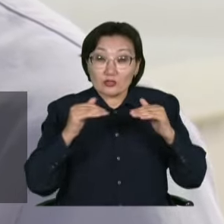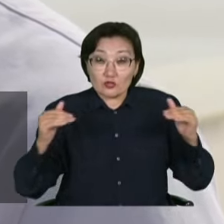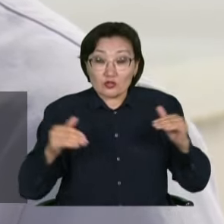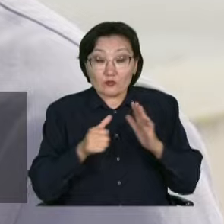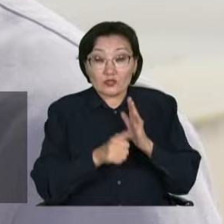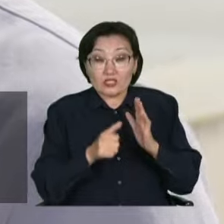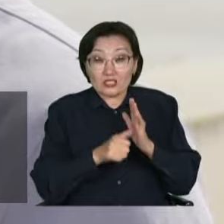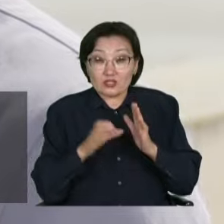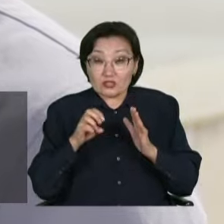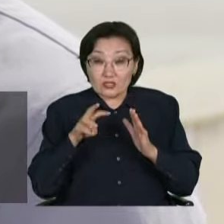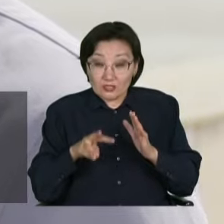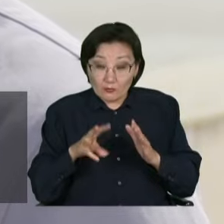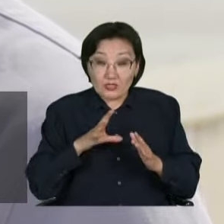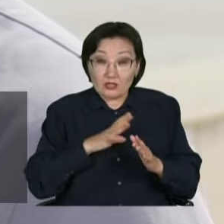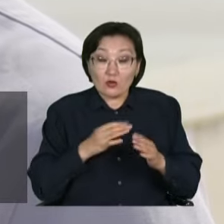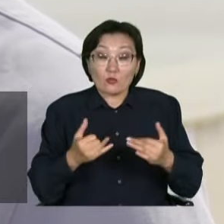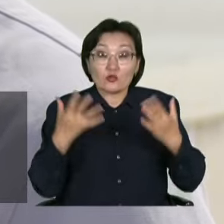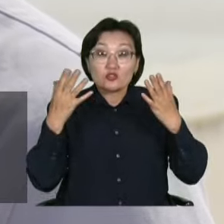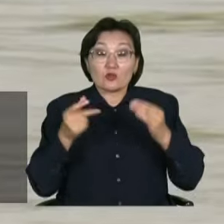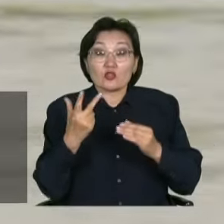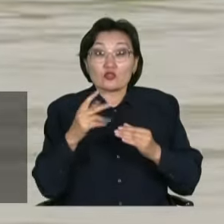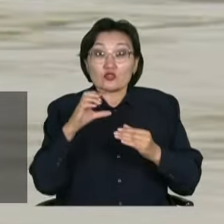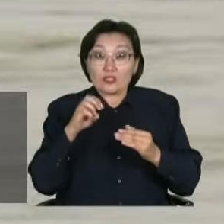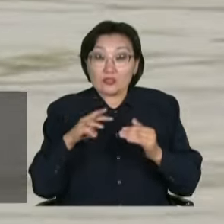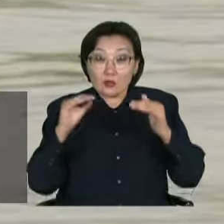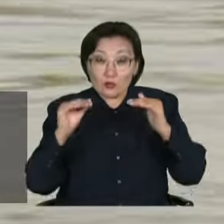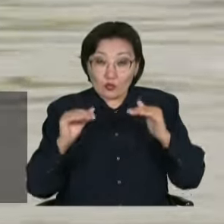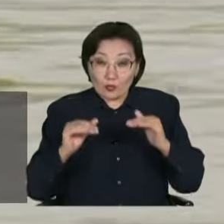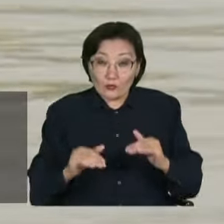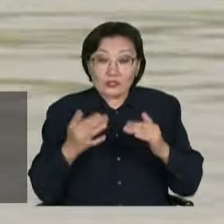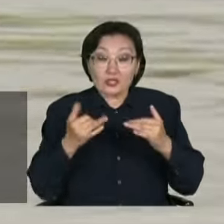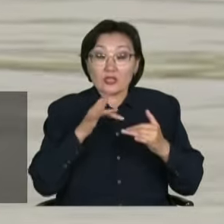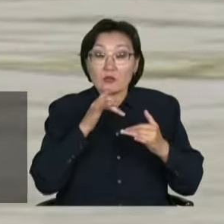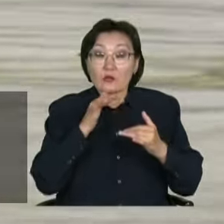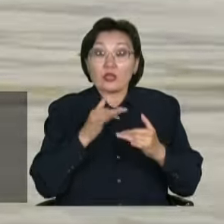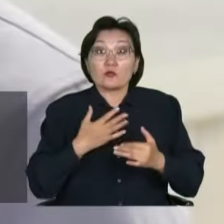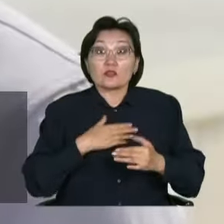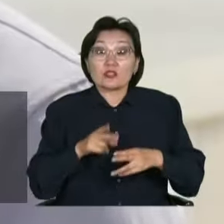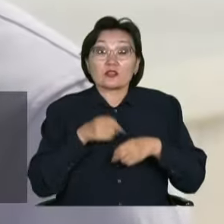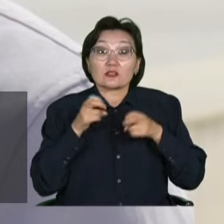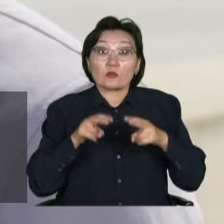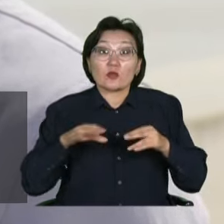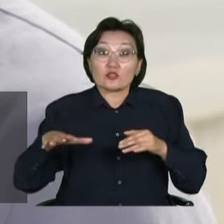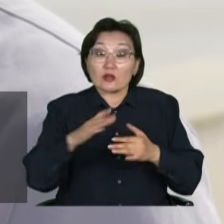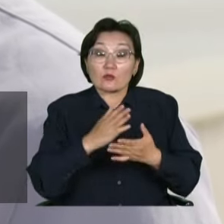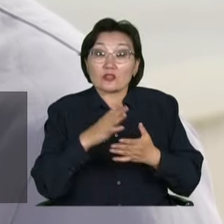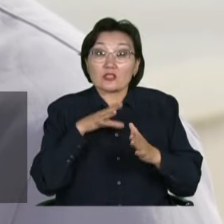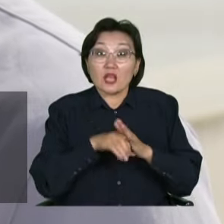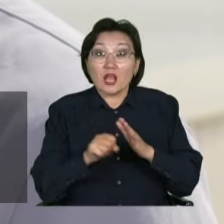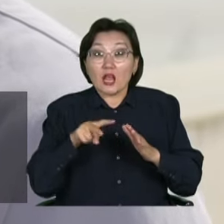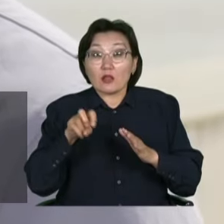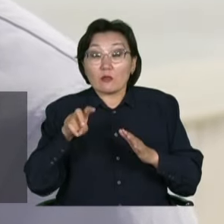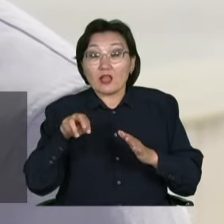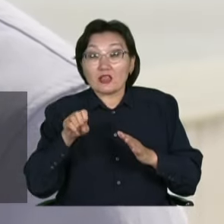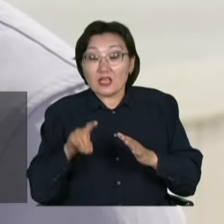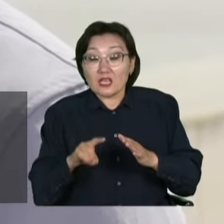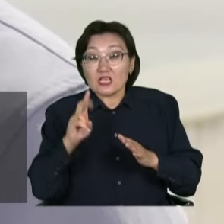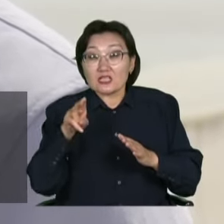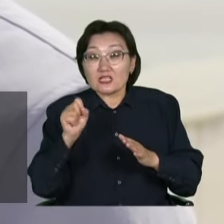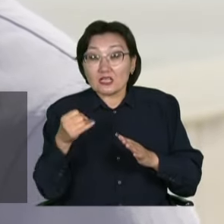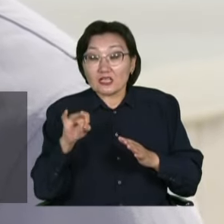600 сантиметрді құраған болатын. Бүгінгі күні 3 сантиметрге төмендеп, қазіргі таңда бізде қауіпті дейтін аймақтар бар. Атап айтсақ, Алмалы және Қайыршақты